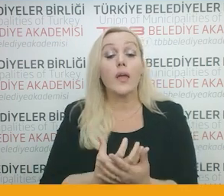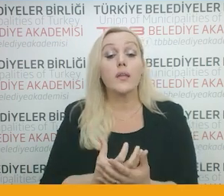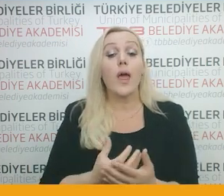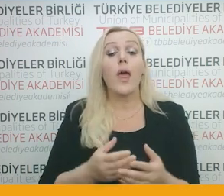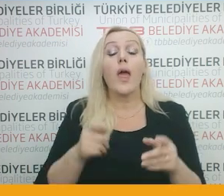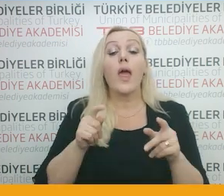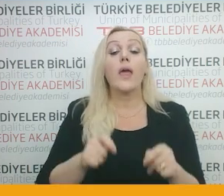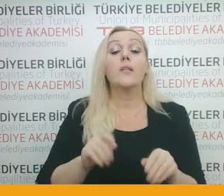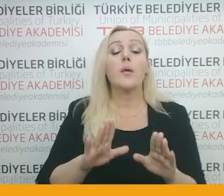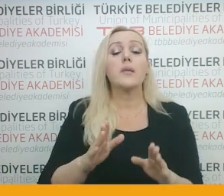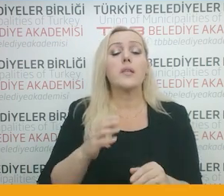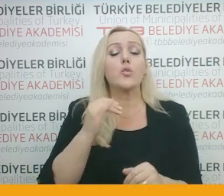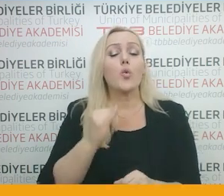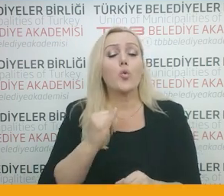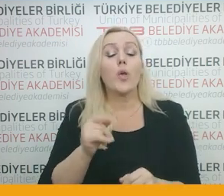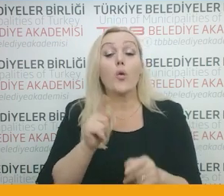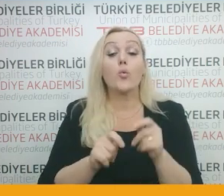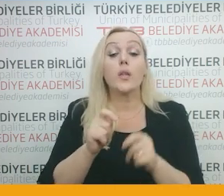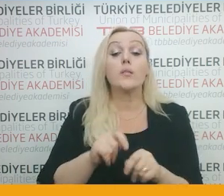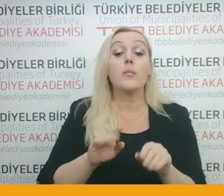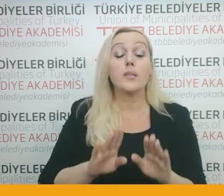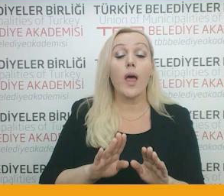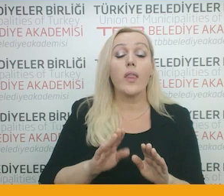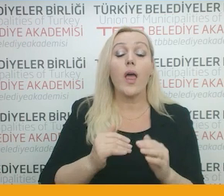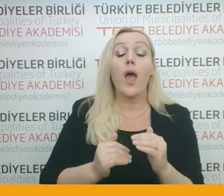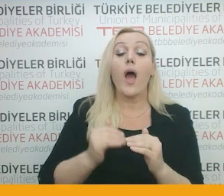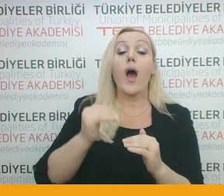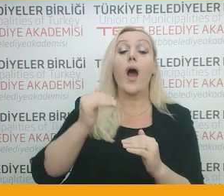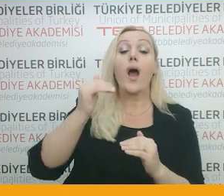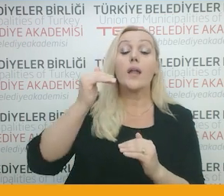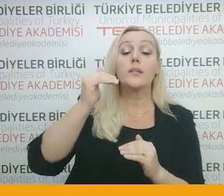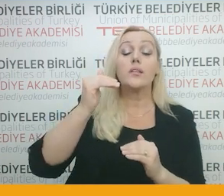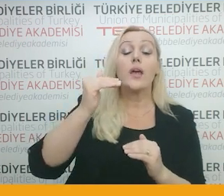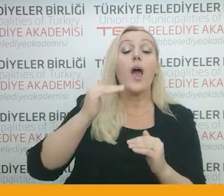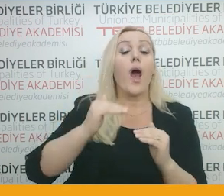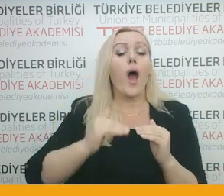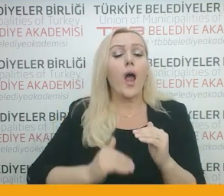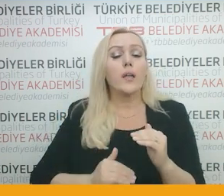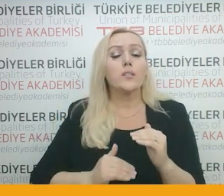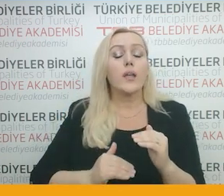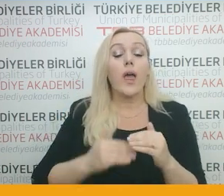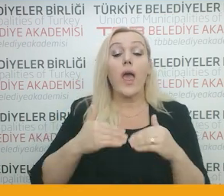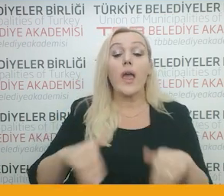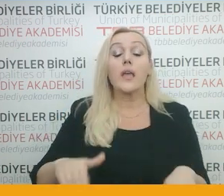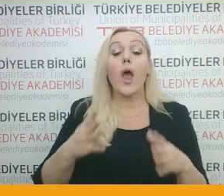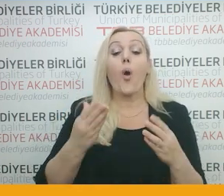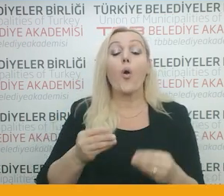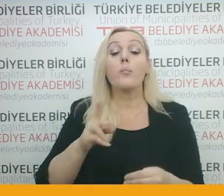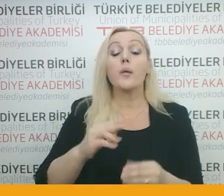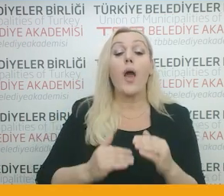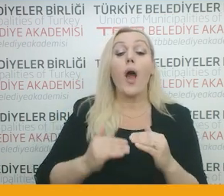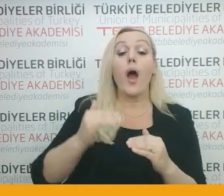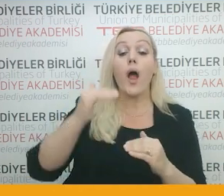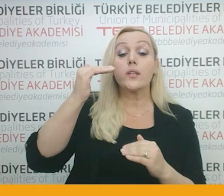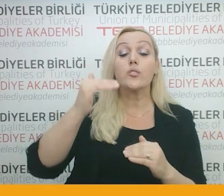kötüye kullanılmamasından, artışa, kamu kaynağı azalışına engel olmak gibi